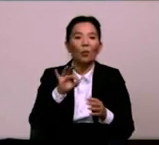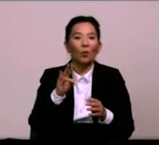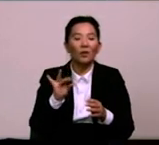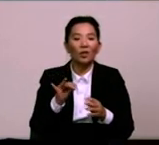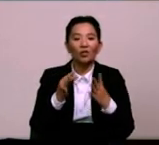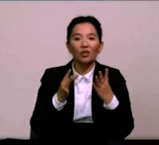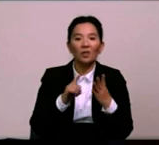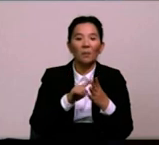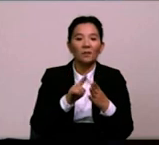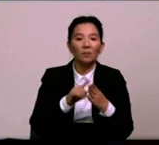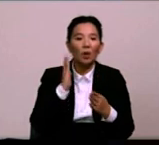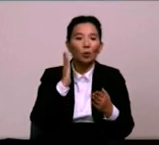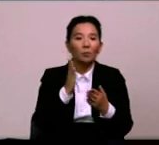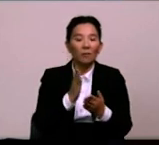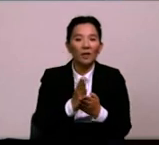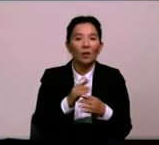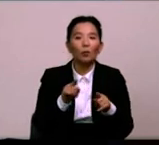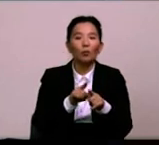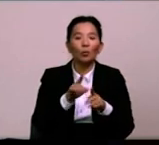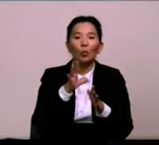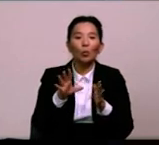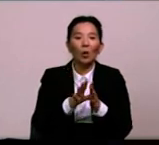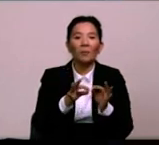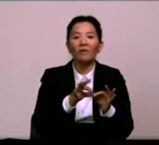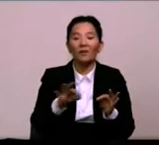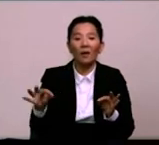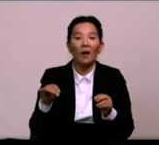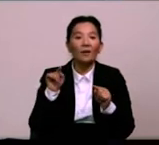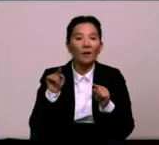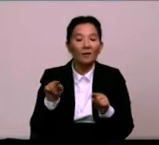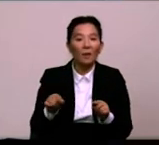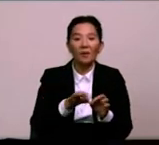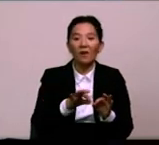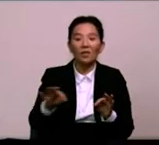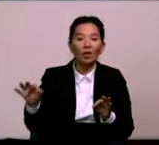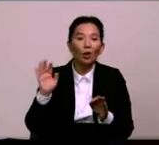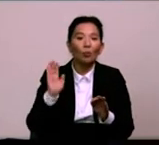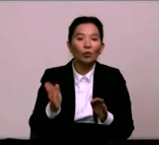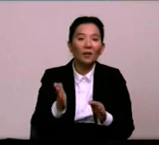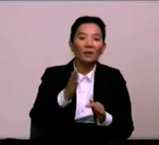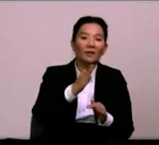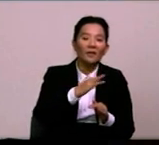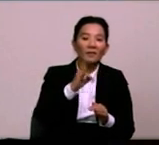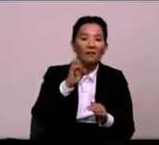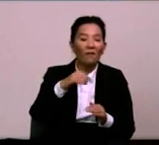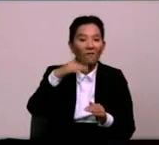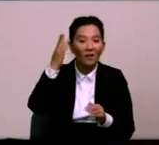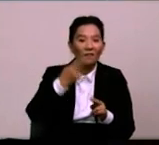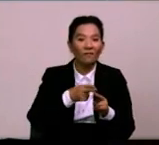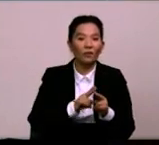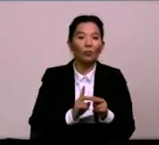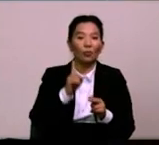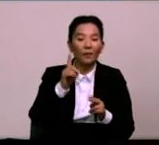показывают направление тока в проводнике, наш проводник. Тогда проводник будет отклоняться наверх, вот в эту